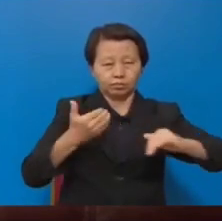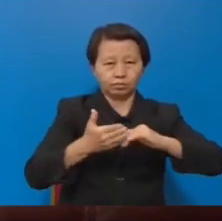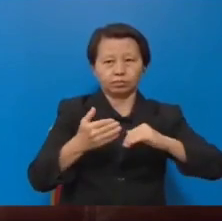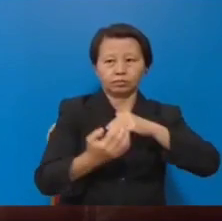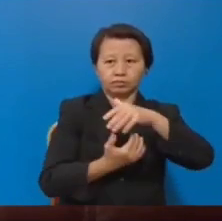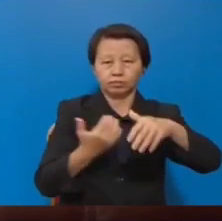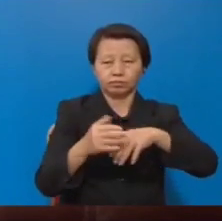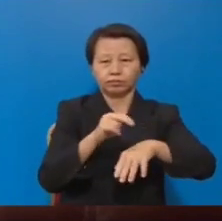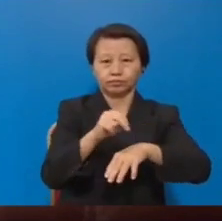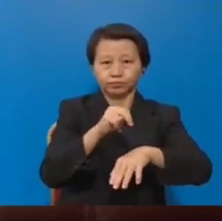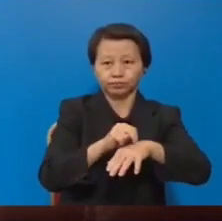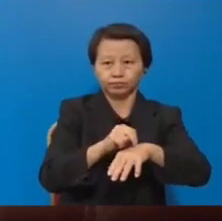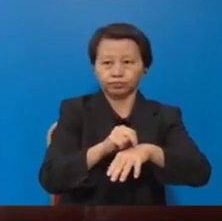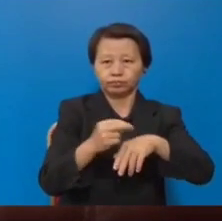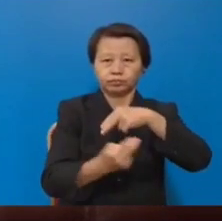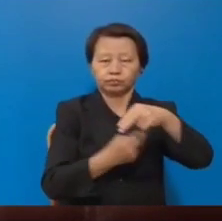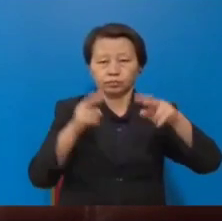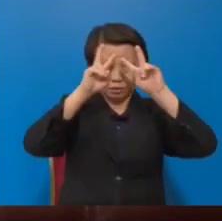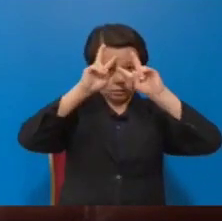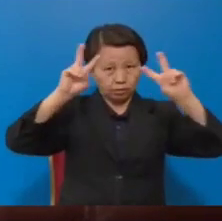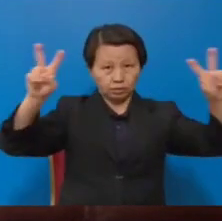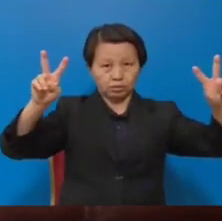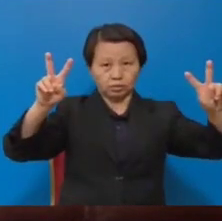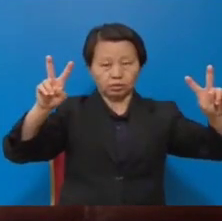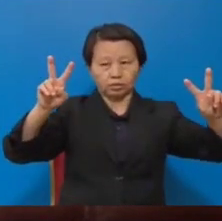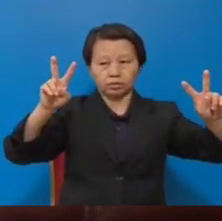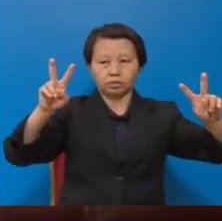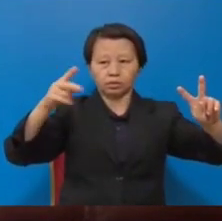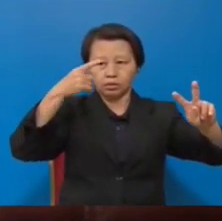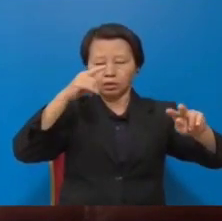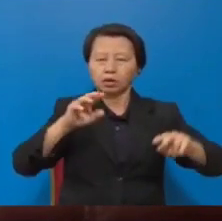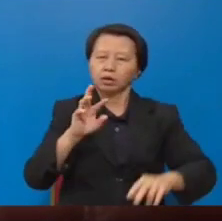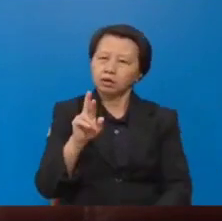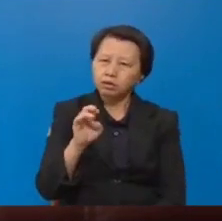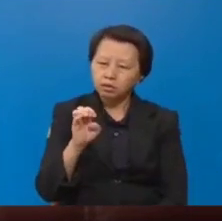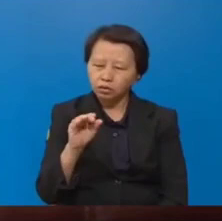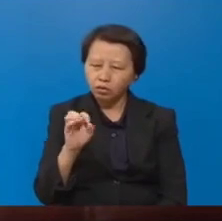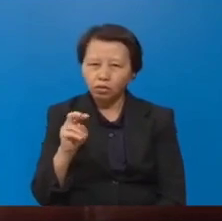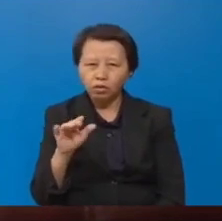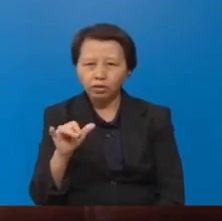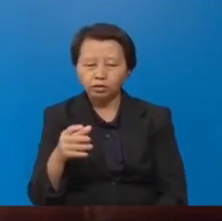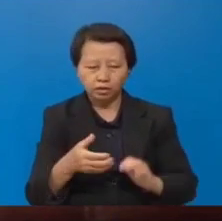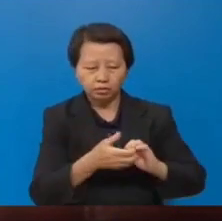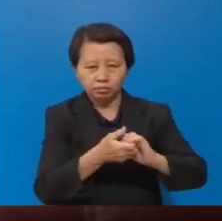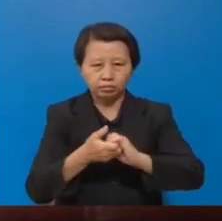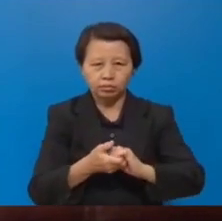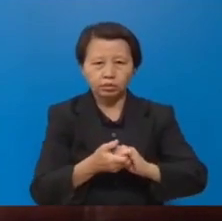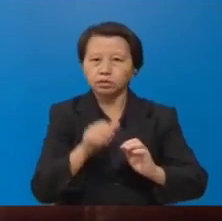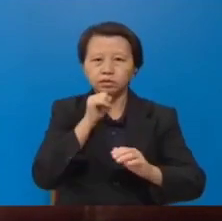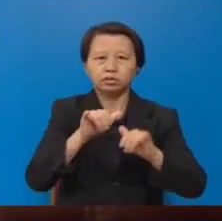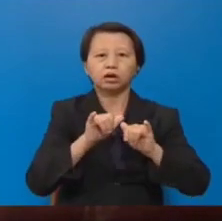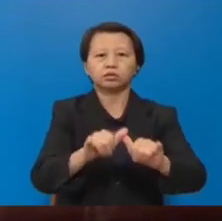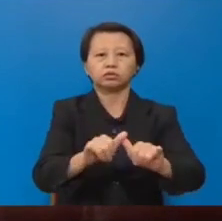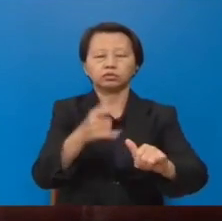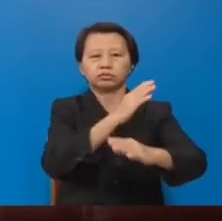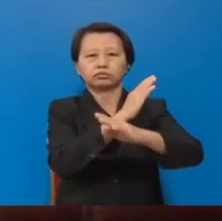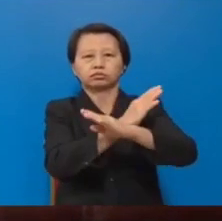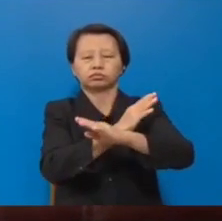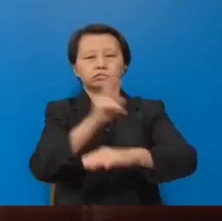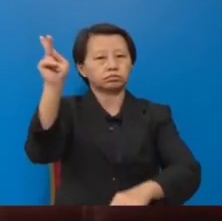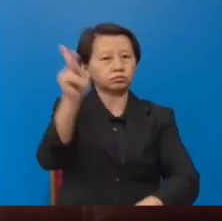ataupun dengan izin nasional Harmoni dan reconciliation bio tidak diteruskan karena larangan terhadap